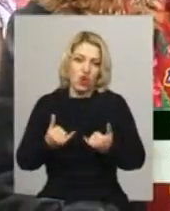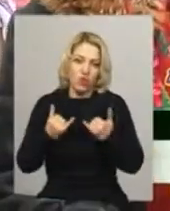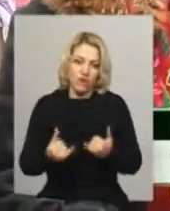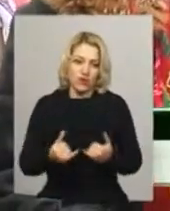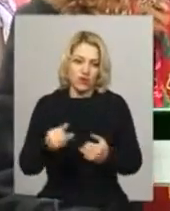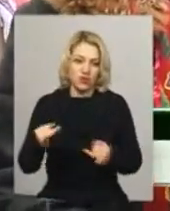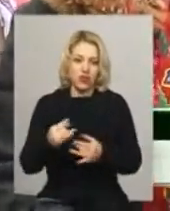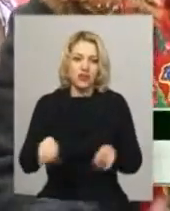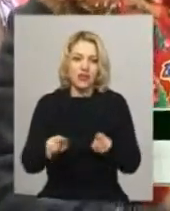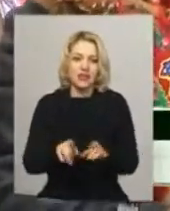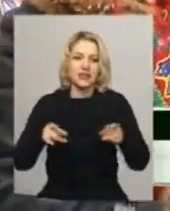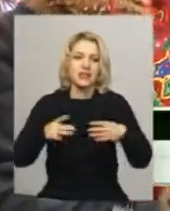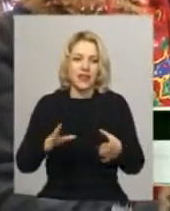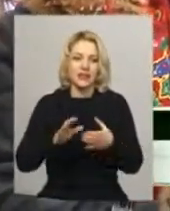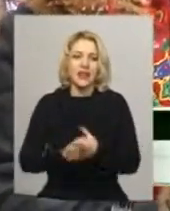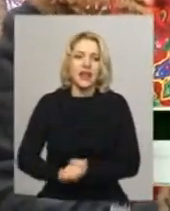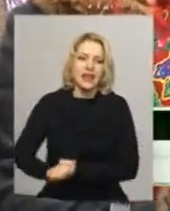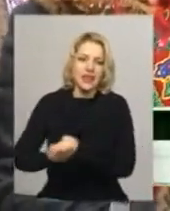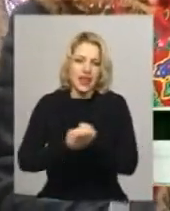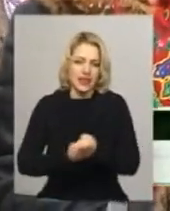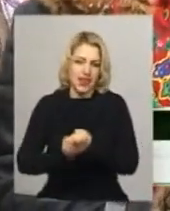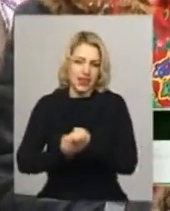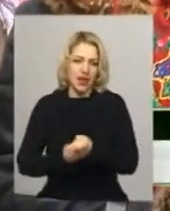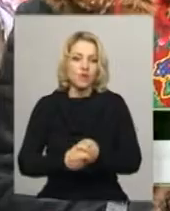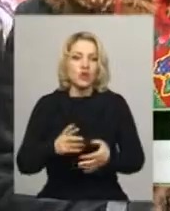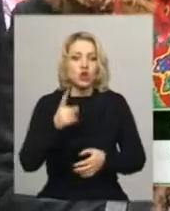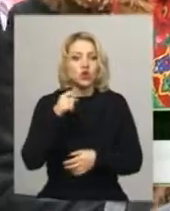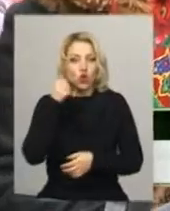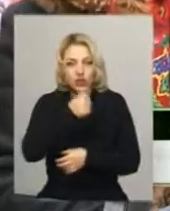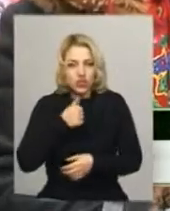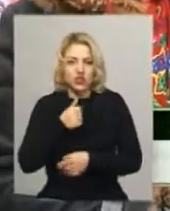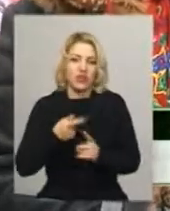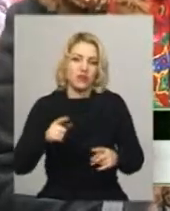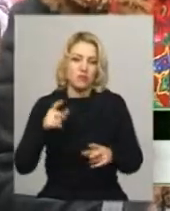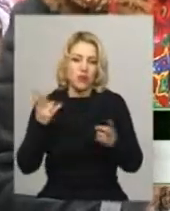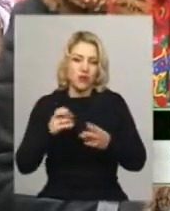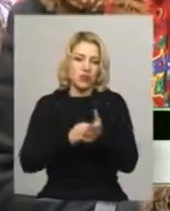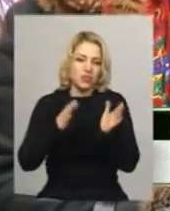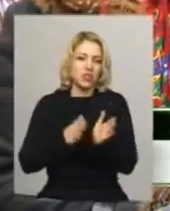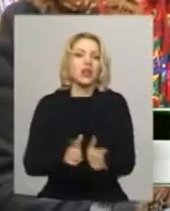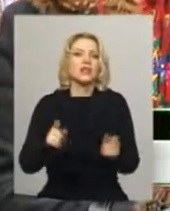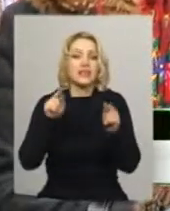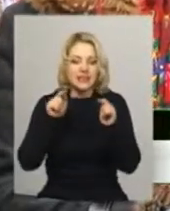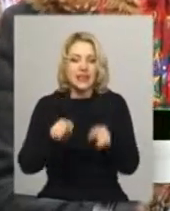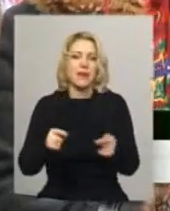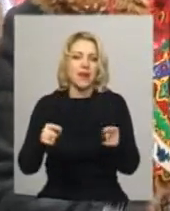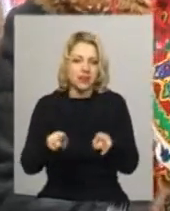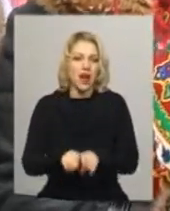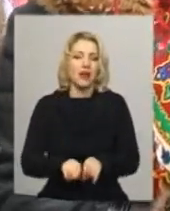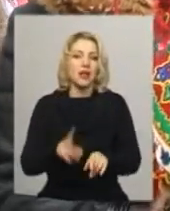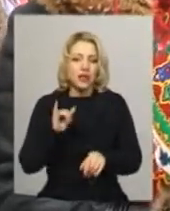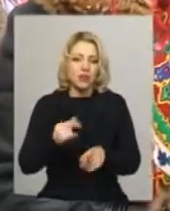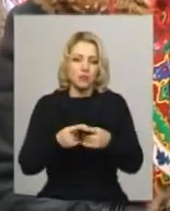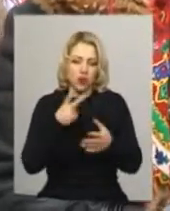Такі свята, свята єднання, свято соборності, 100-річчя повинно відзначатися саме так. Показує єдність